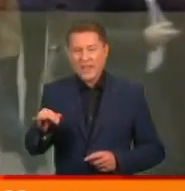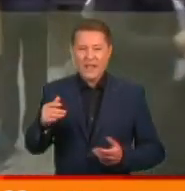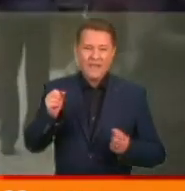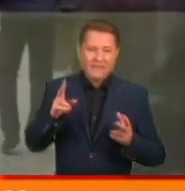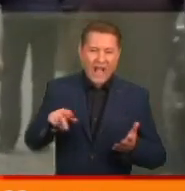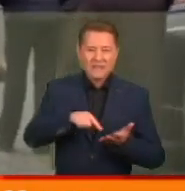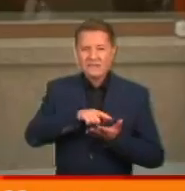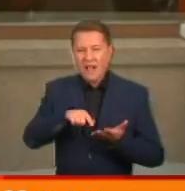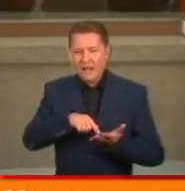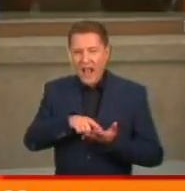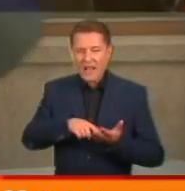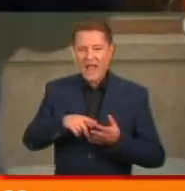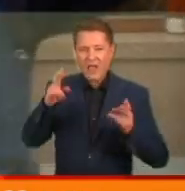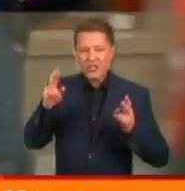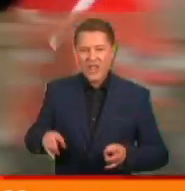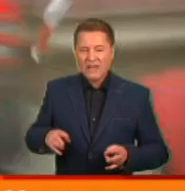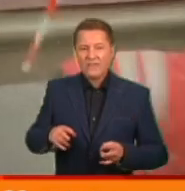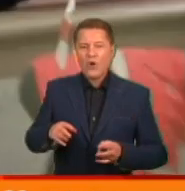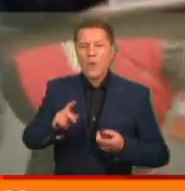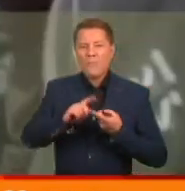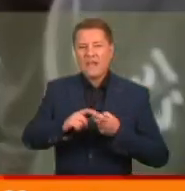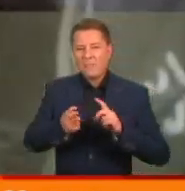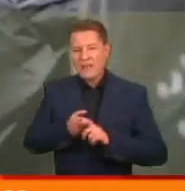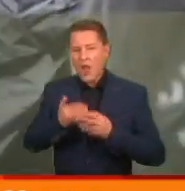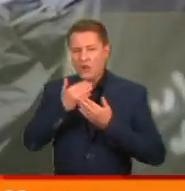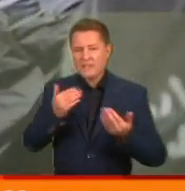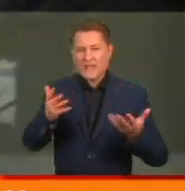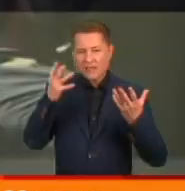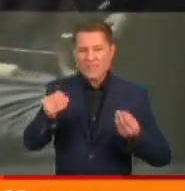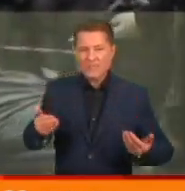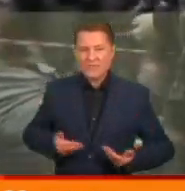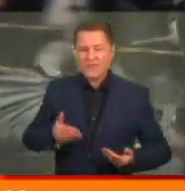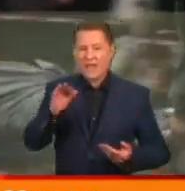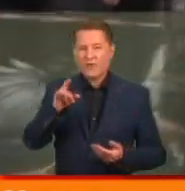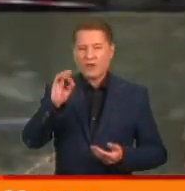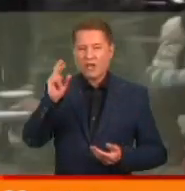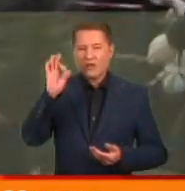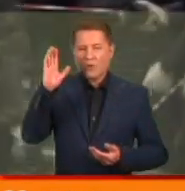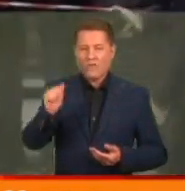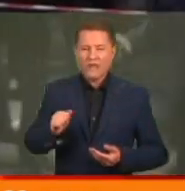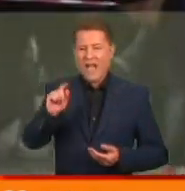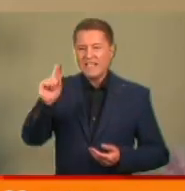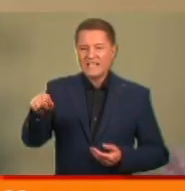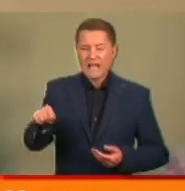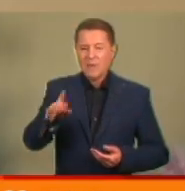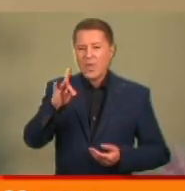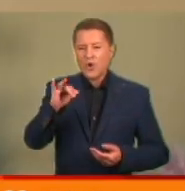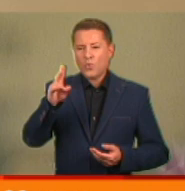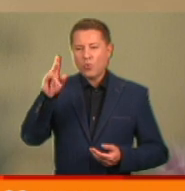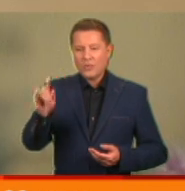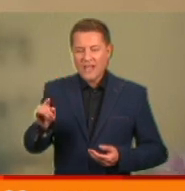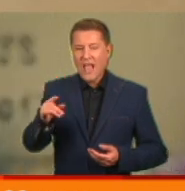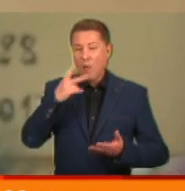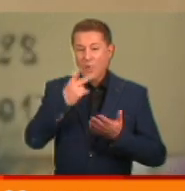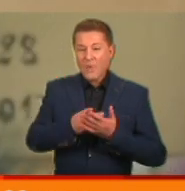жертвою неоязичництво тісно переплететься із останнім днем життя Вороненкова. Ті самі руни ми побачимо вже на могилі